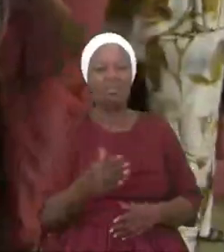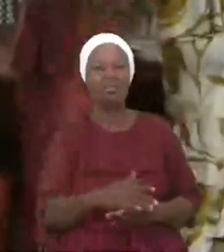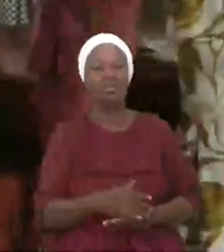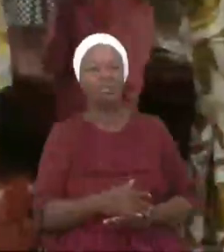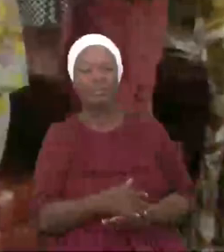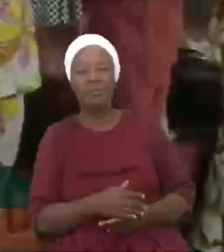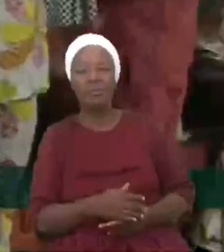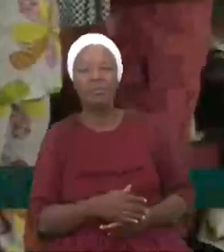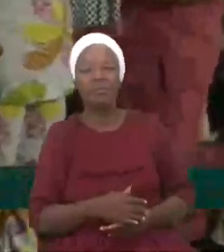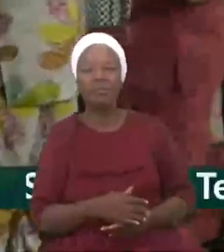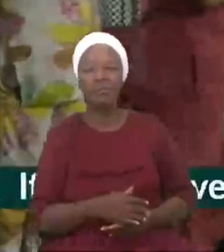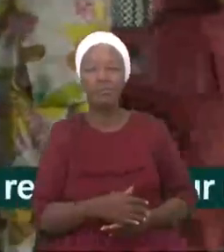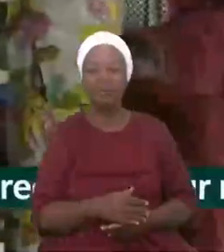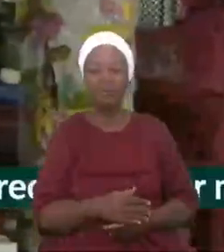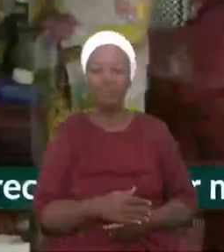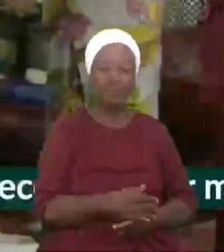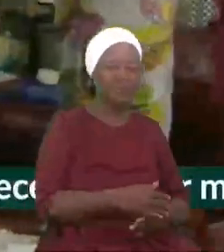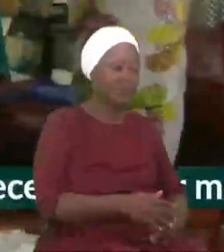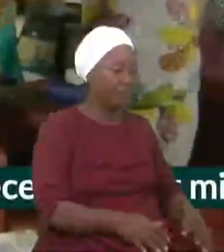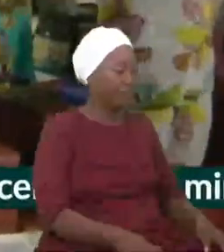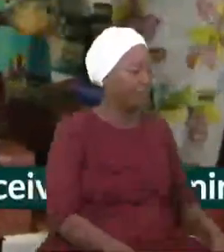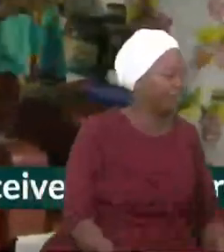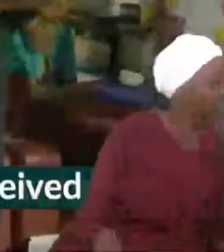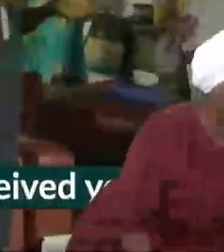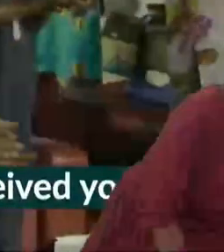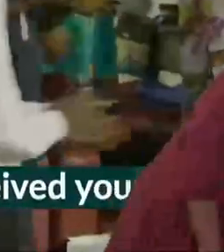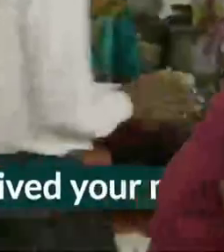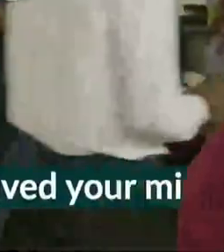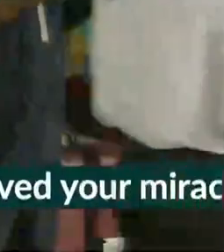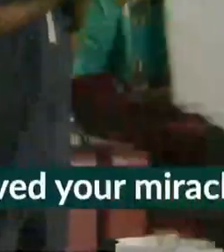examinez vous vous allez découvrir votre guérison là-bas